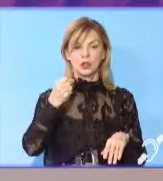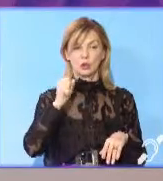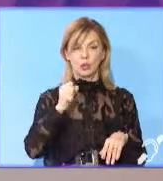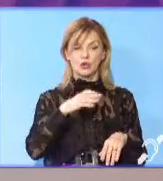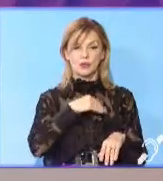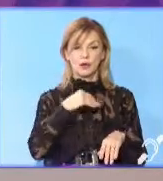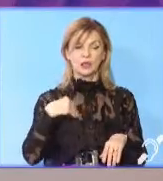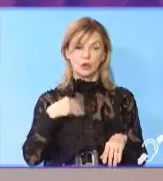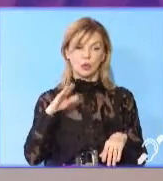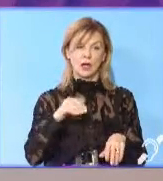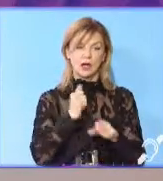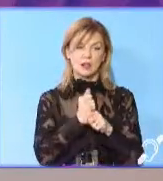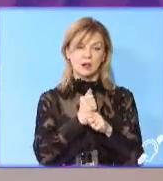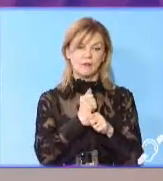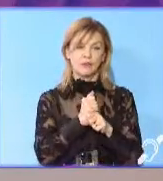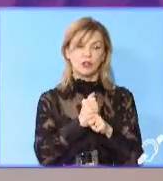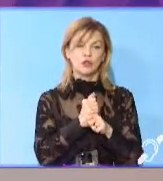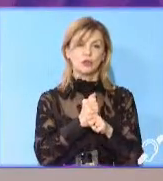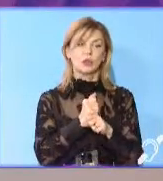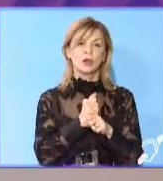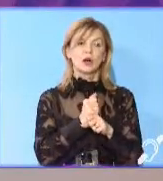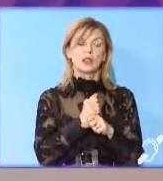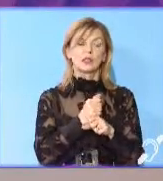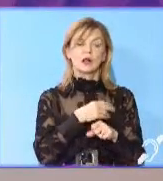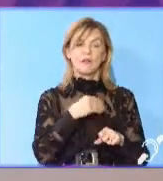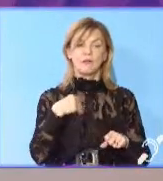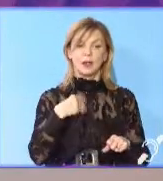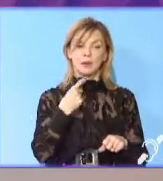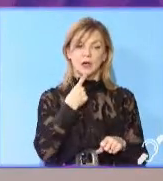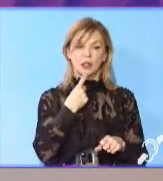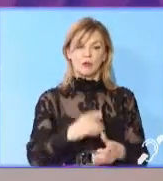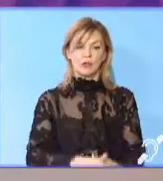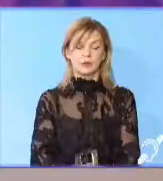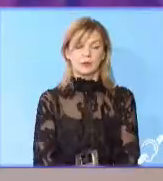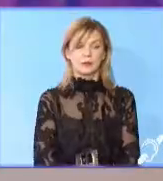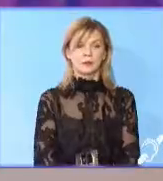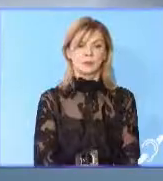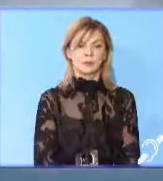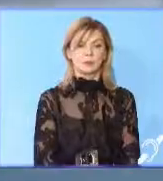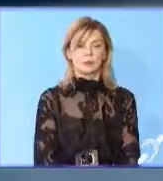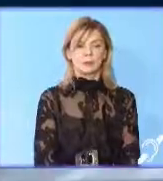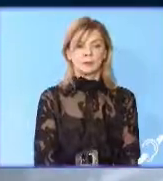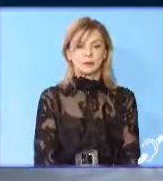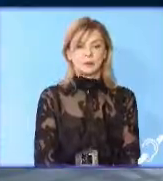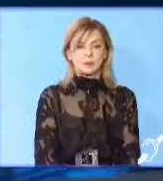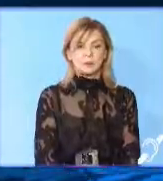Brâncuș, meteorolog la Serviciul Regional de Prognoză a Vremii Craiova.